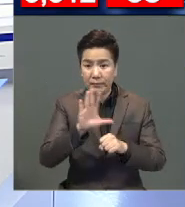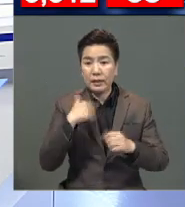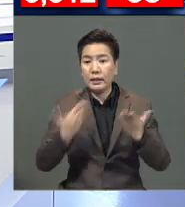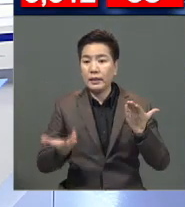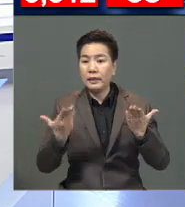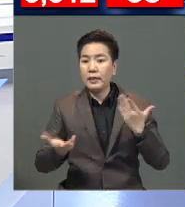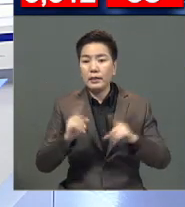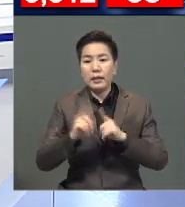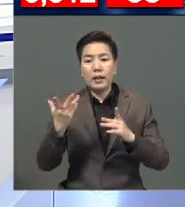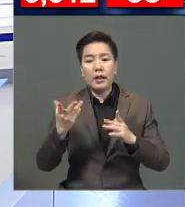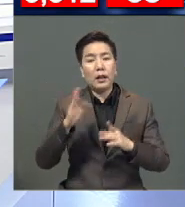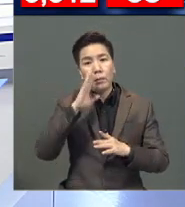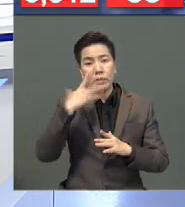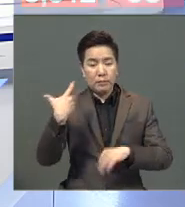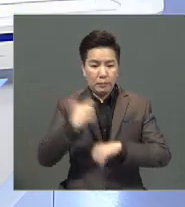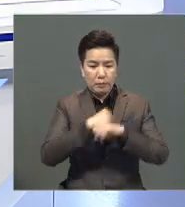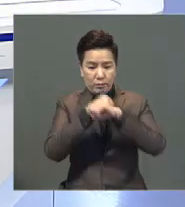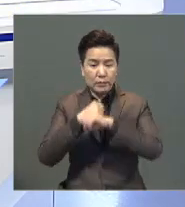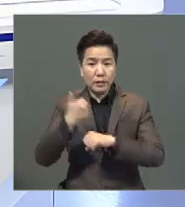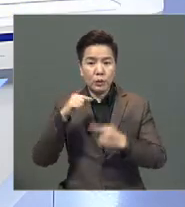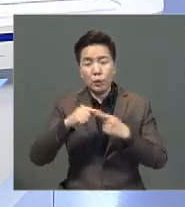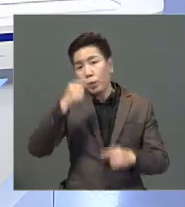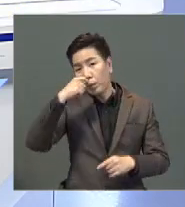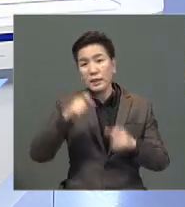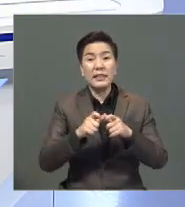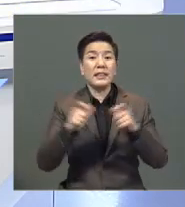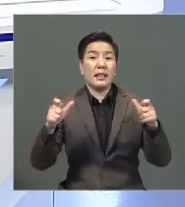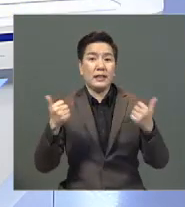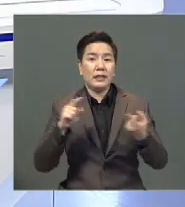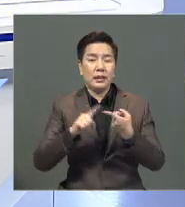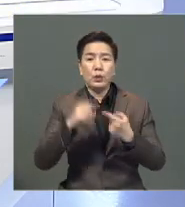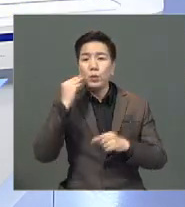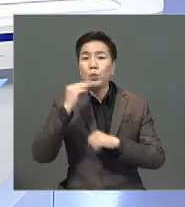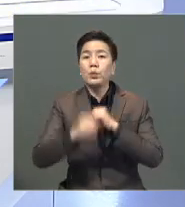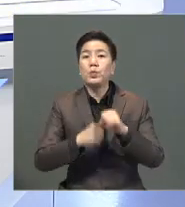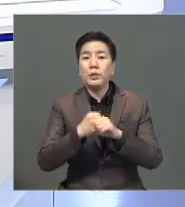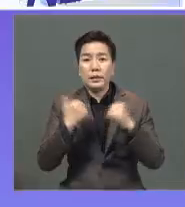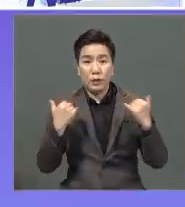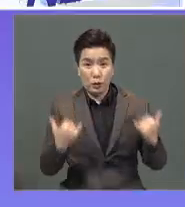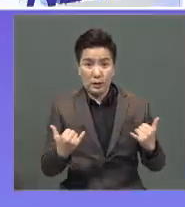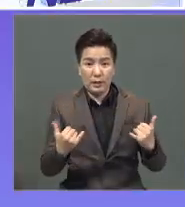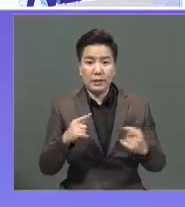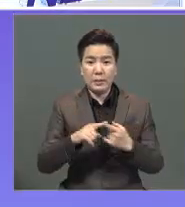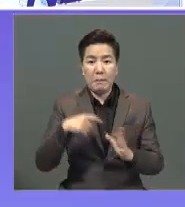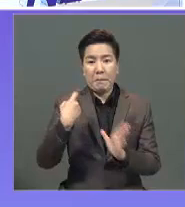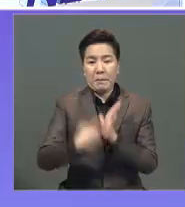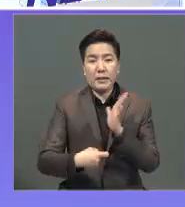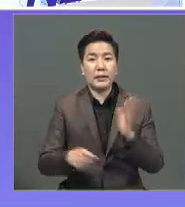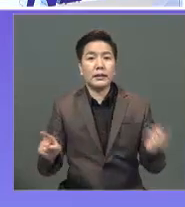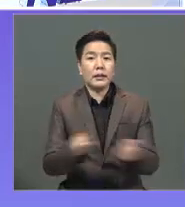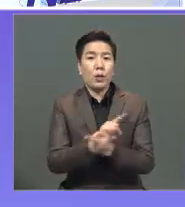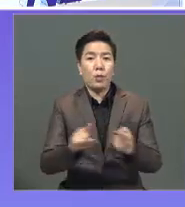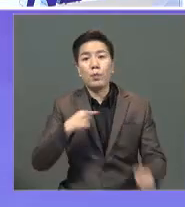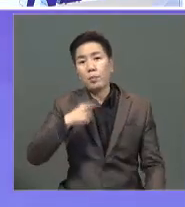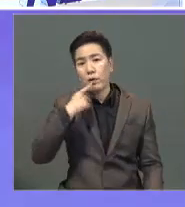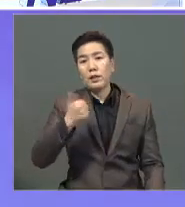วัคซีนหนึ่งที่ถ้าเกิดว่าได้รับมันก็มีการป้องกันได้คือวัคซีนไข้หวัดใหญ่ควรจะฉีดทุกปีเนี่ยนะครับซึ่งอาเจ๊สำนักงานประกันตนเค้า